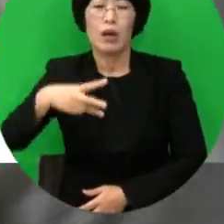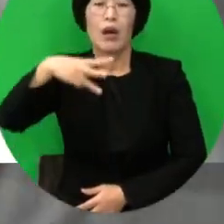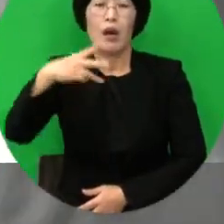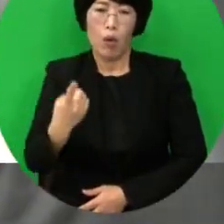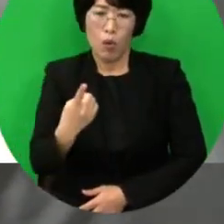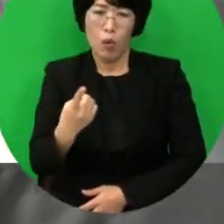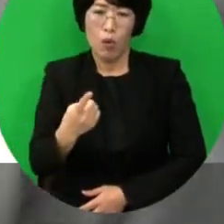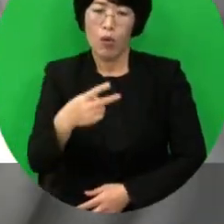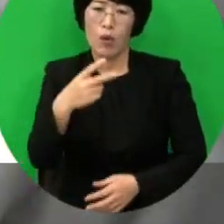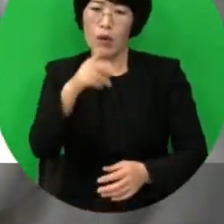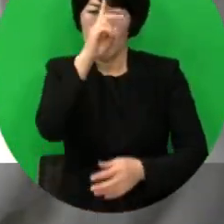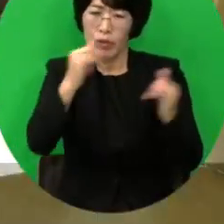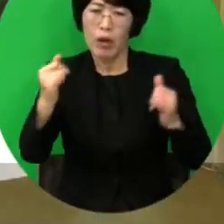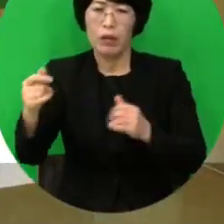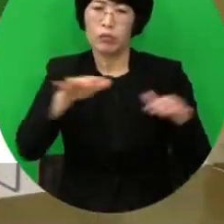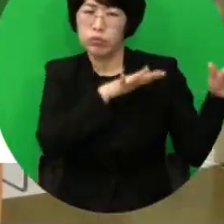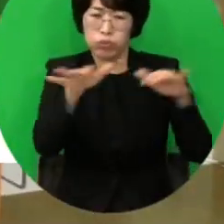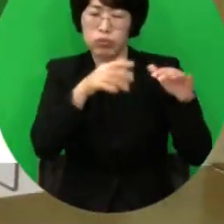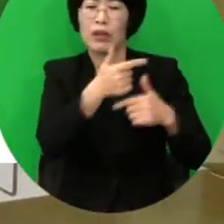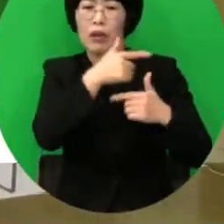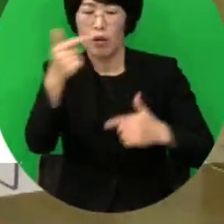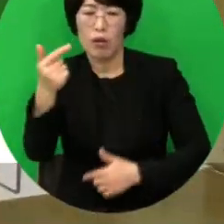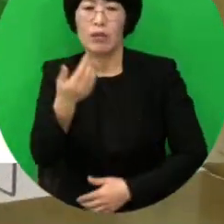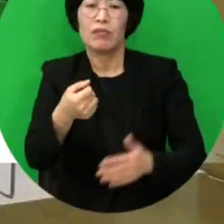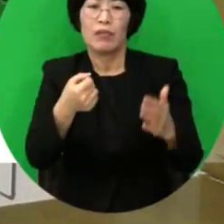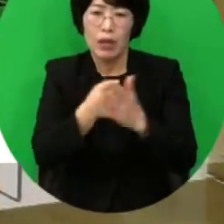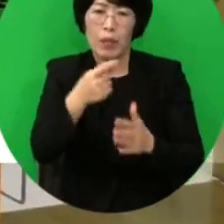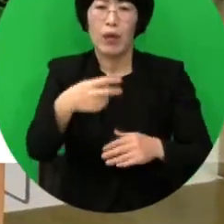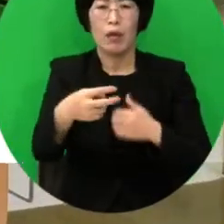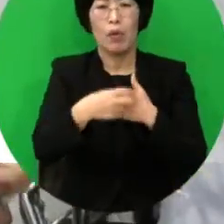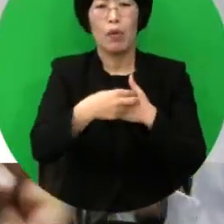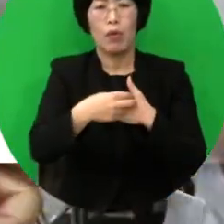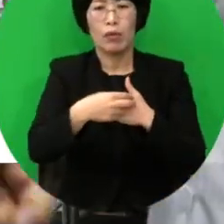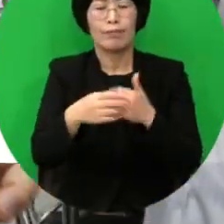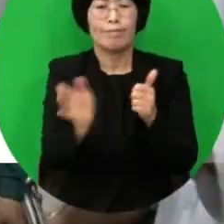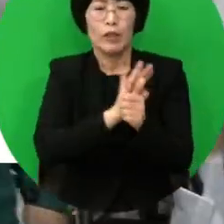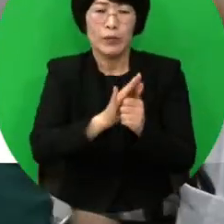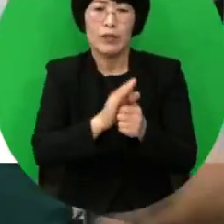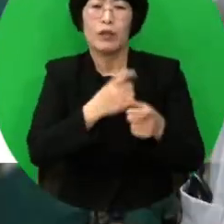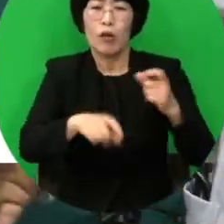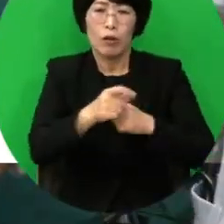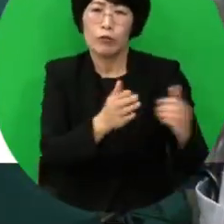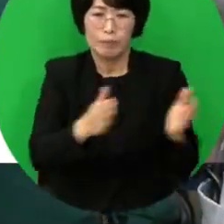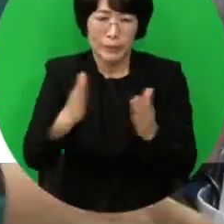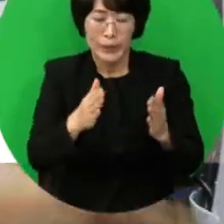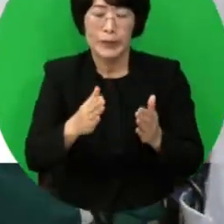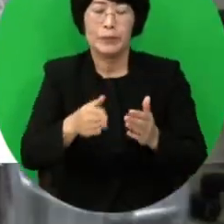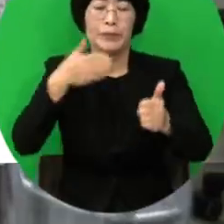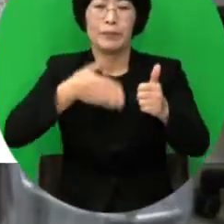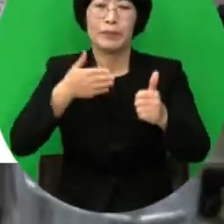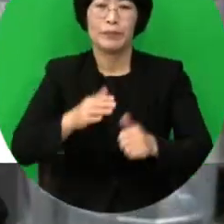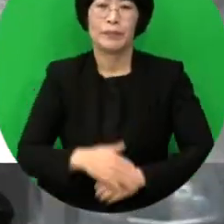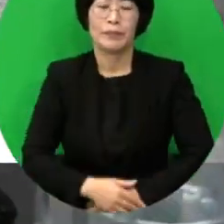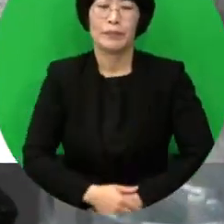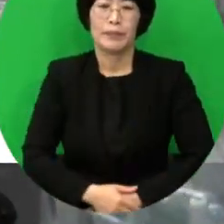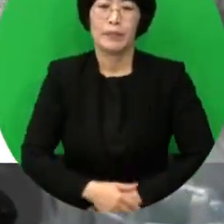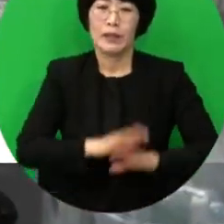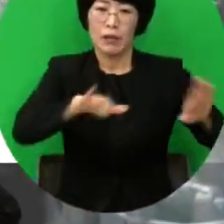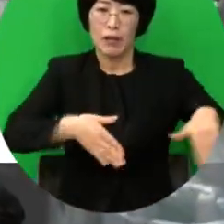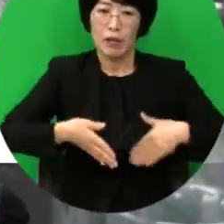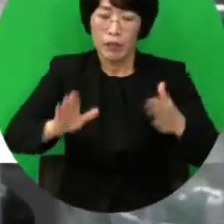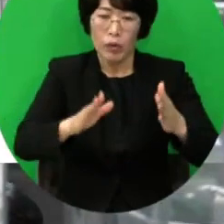증가가 예상된다며 응급 환자 진료에 차질이 발생하지 않도록 대응책을 마련해달라고 당부했습니다.